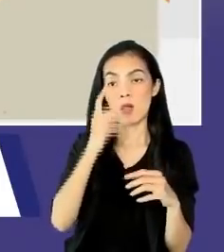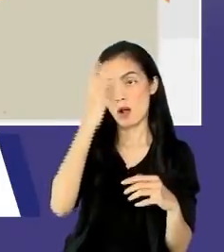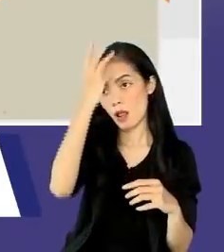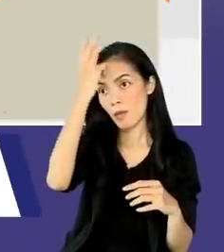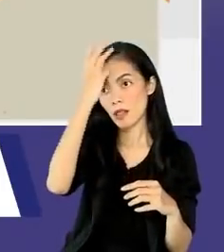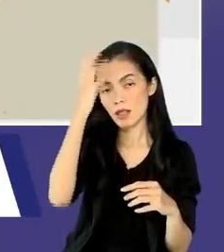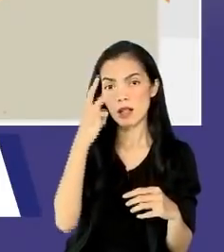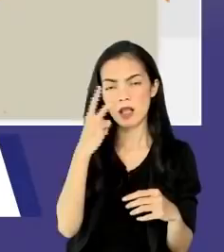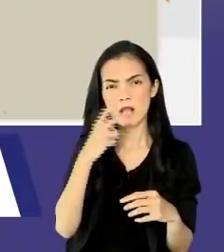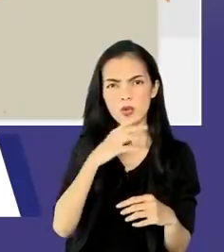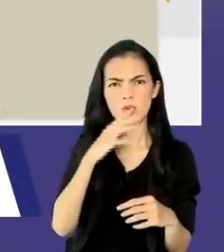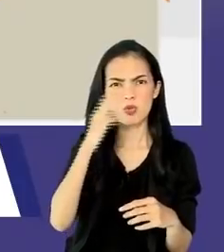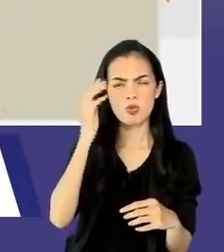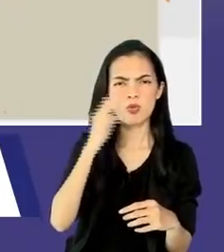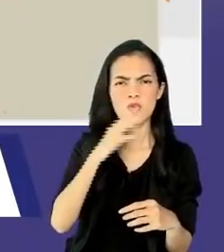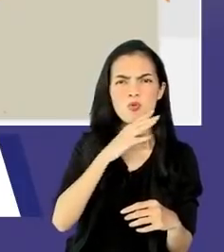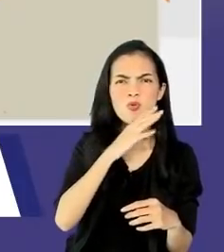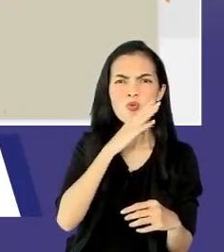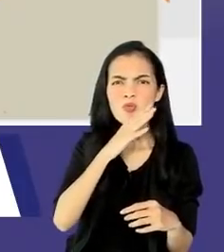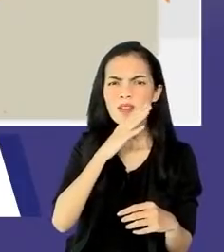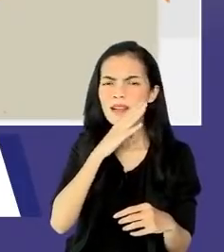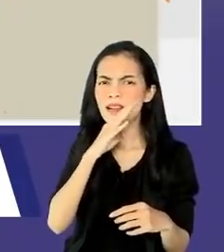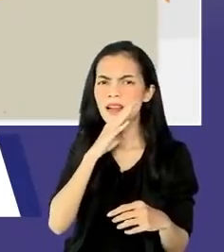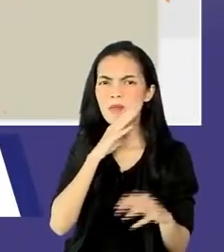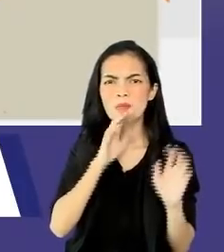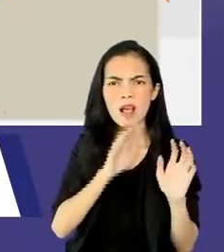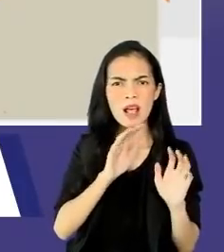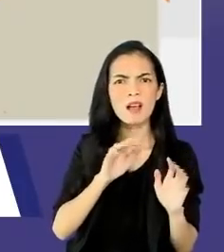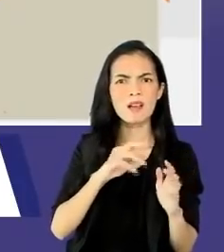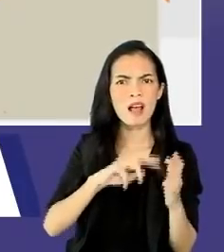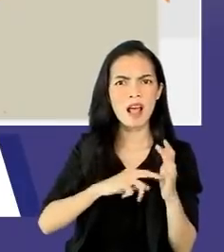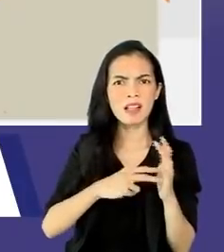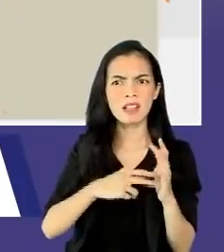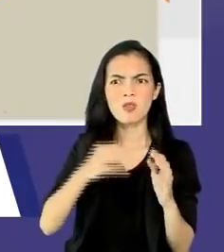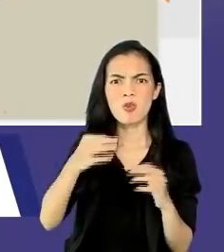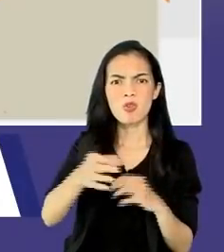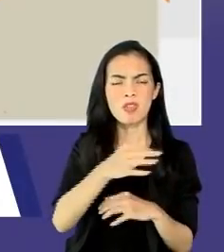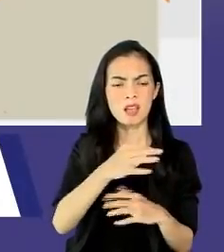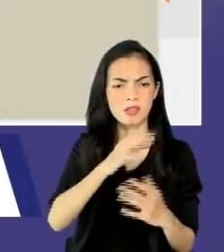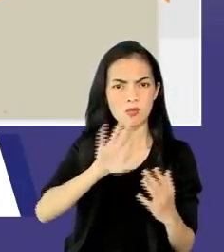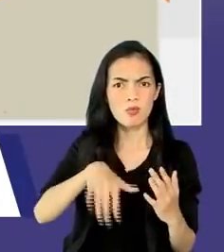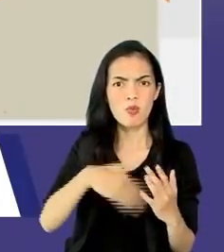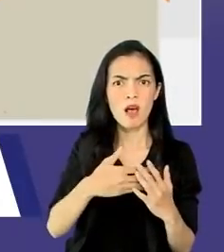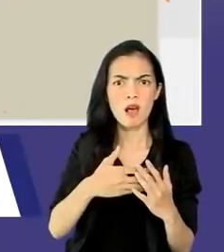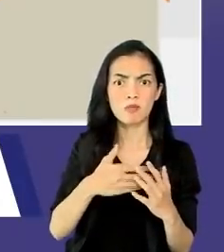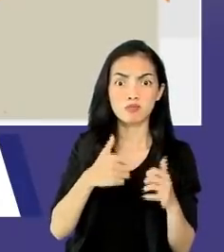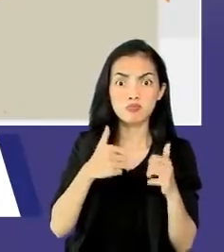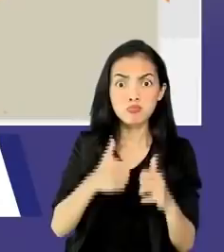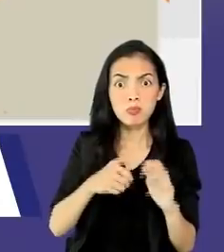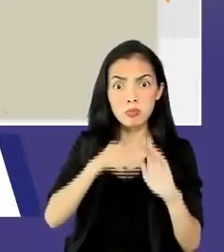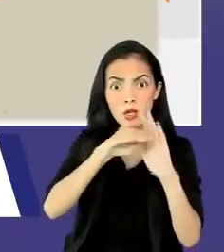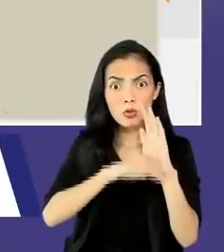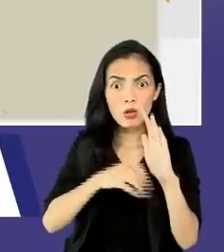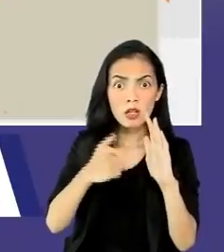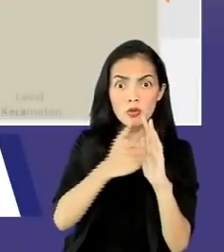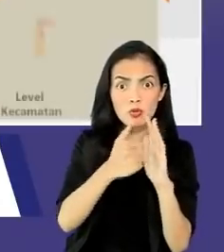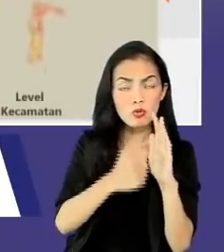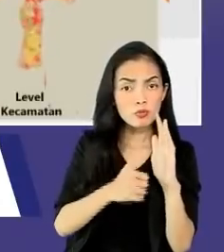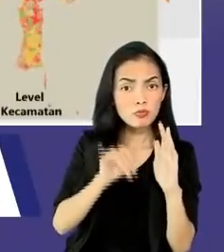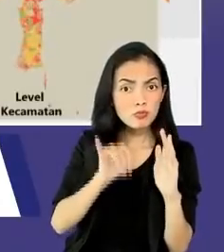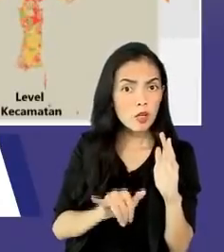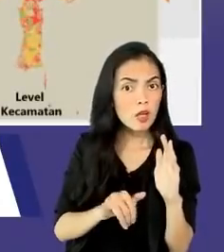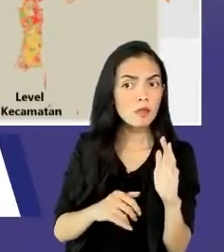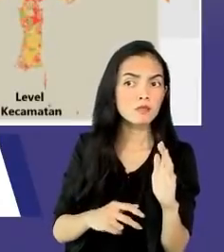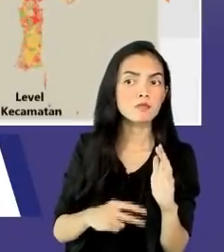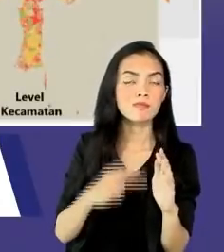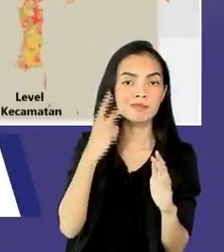ada kuningnya banyak sekali. Kita lihat apakah benar seluruh kabupaten kota ini sudah memiliki kepatuhan yang baik. Next, diklik